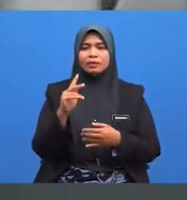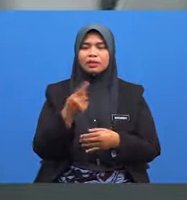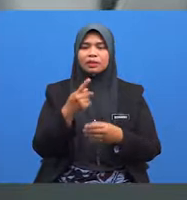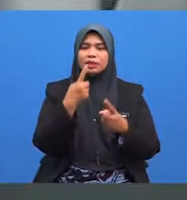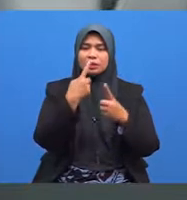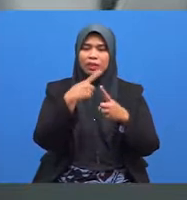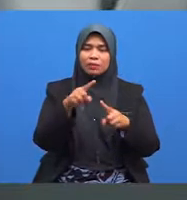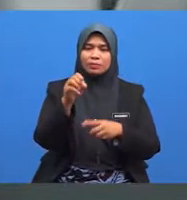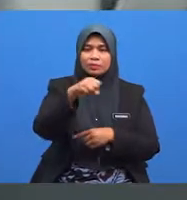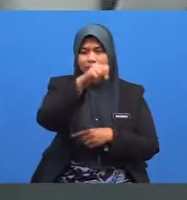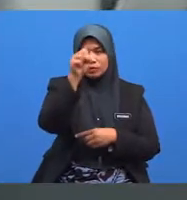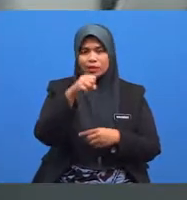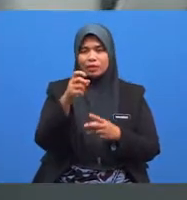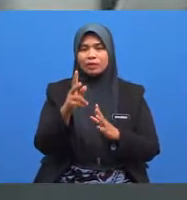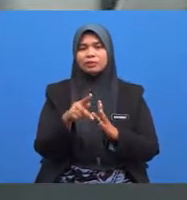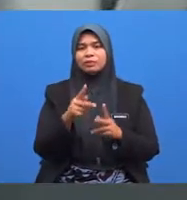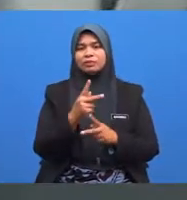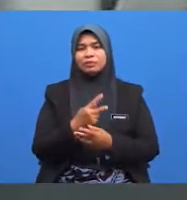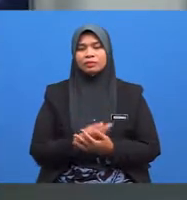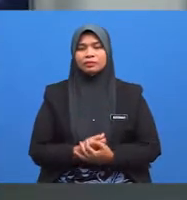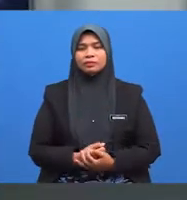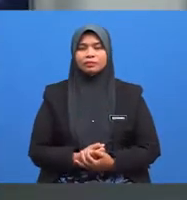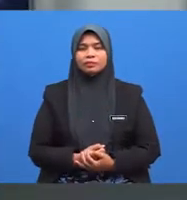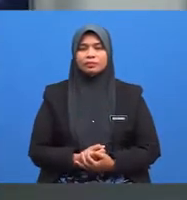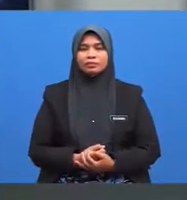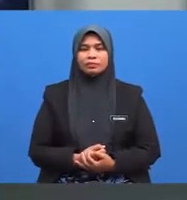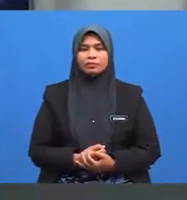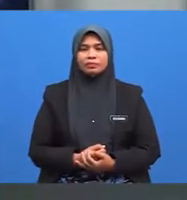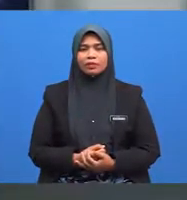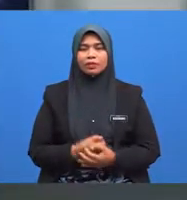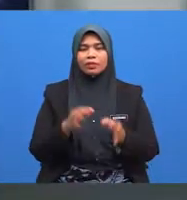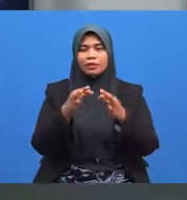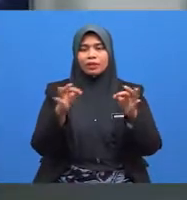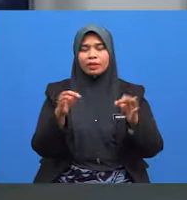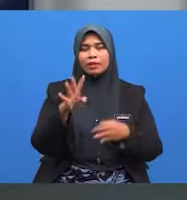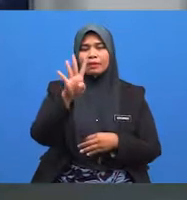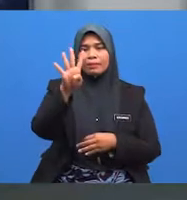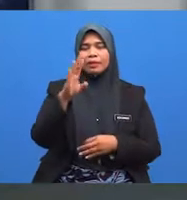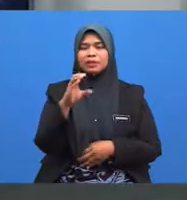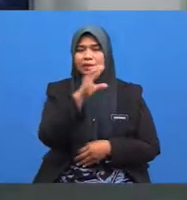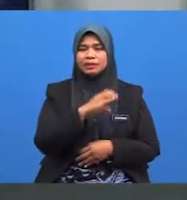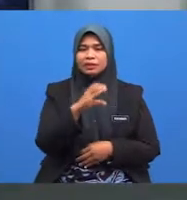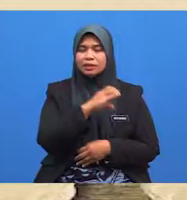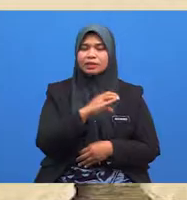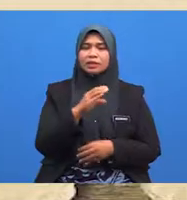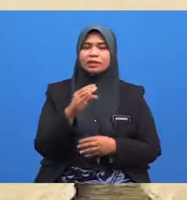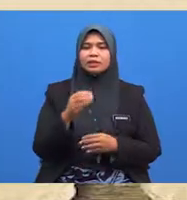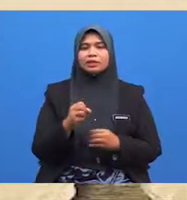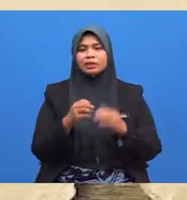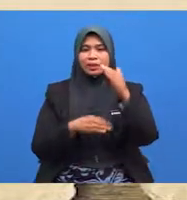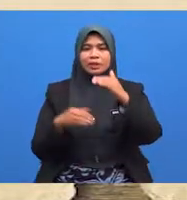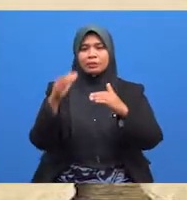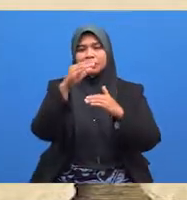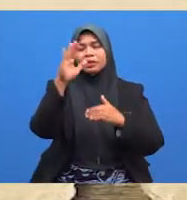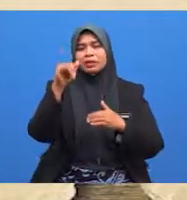hingga kini. Sebelum mengakhiri dokumentari ini, mari kita jawab soalan pengukuhan ini.